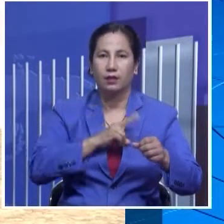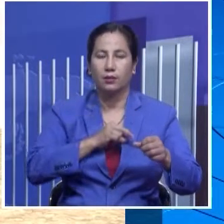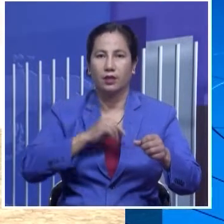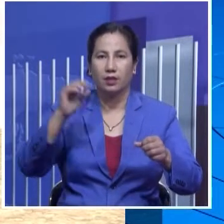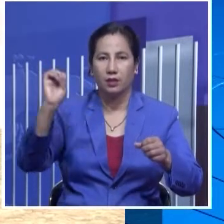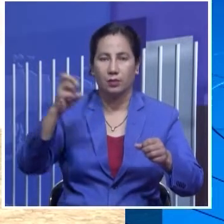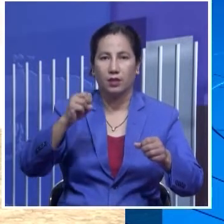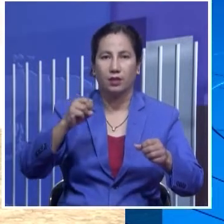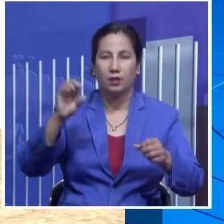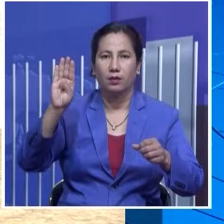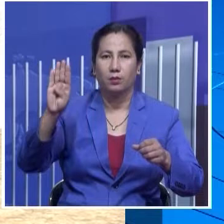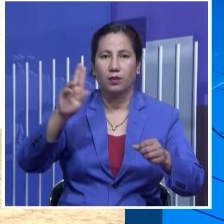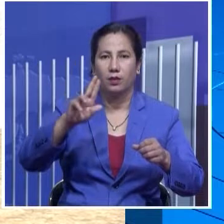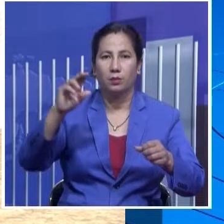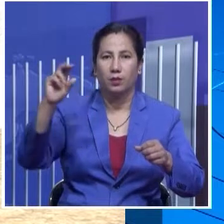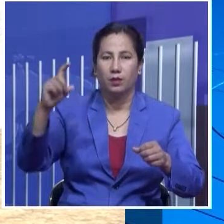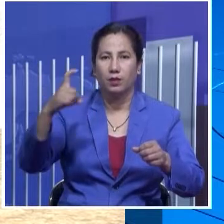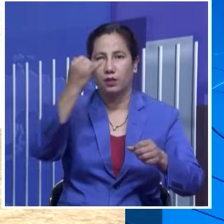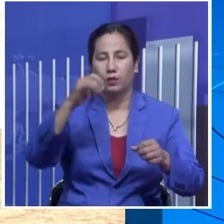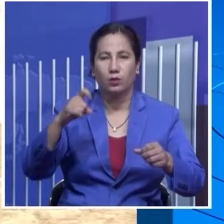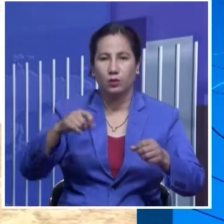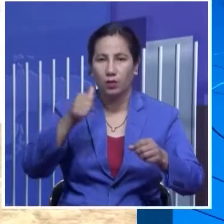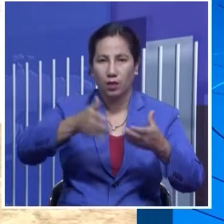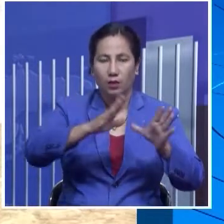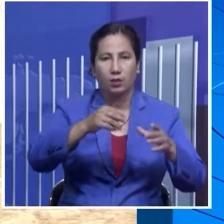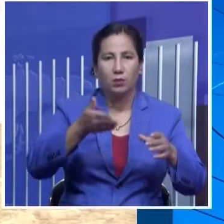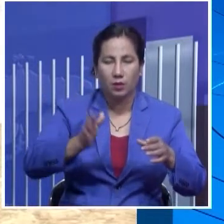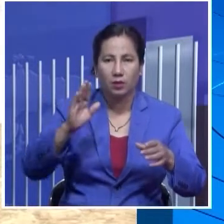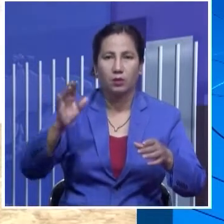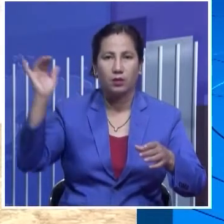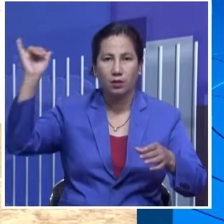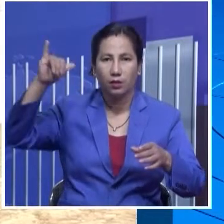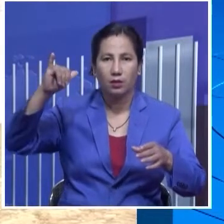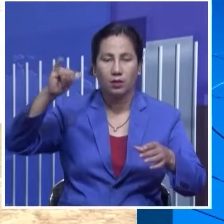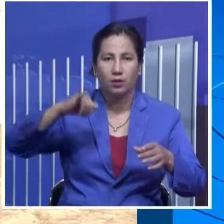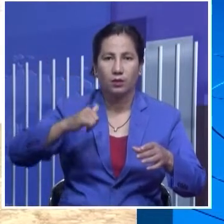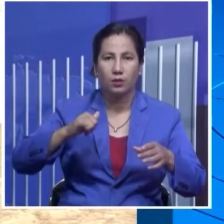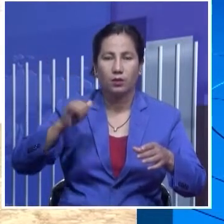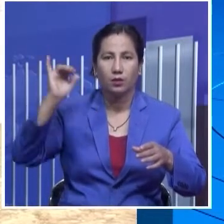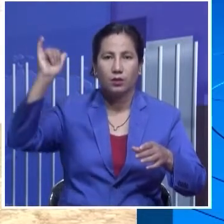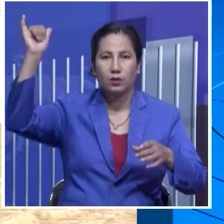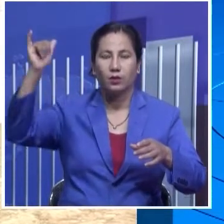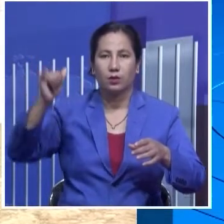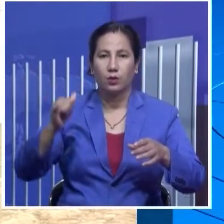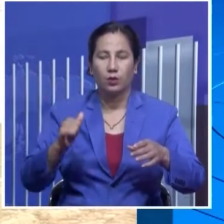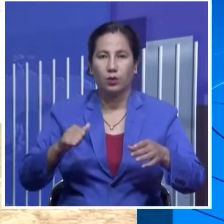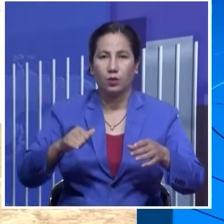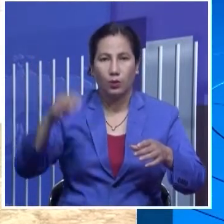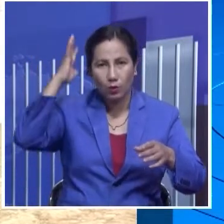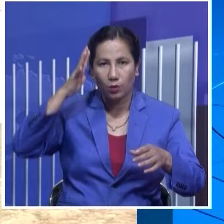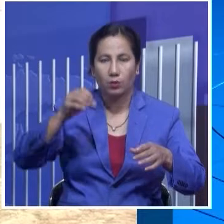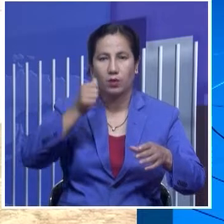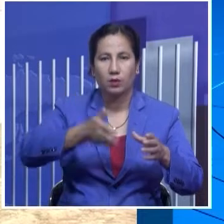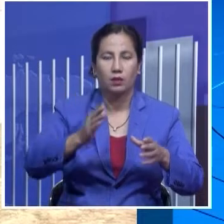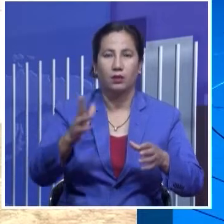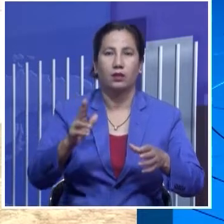र विनोद ताम्राकार नदीमा बगेका थिए। दुवैजनालाई डोटीको शिखर नगरपालिका गोबीघाटमा नुहाउने क्रममा नदीले